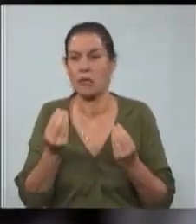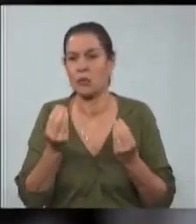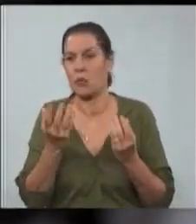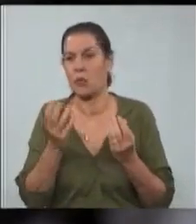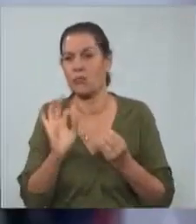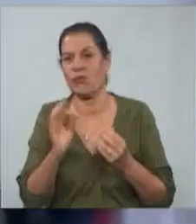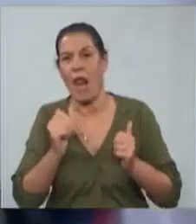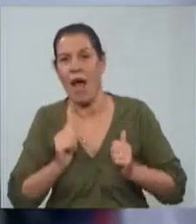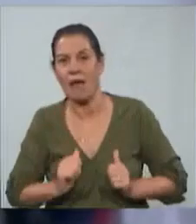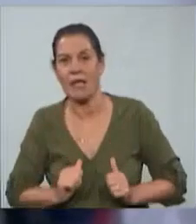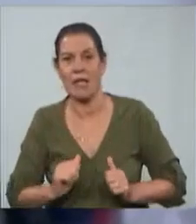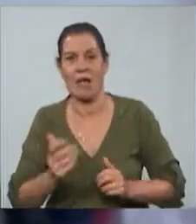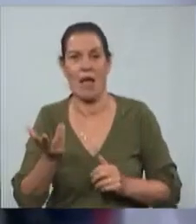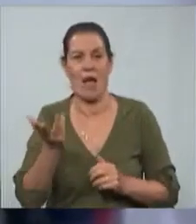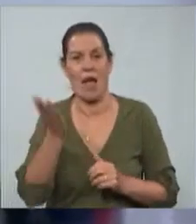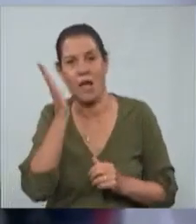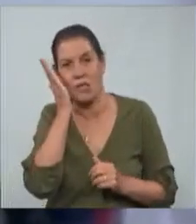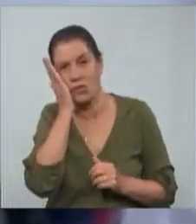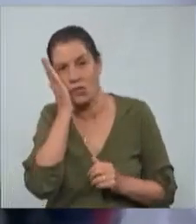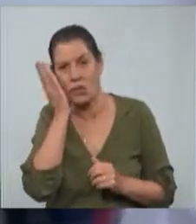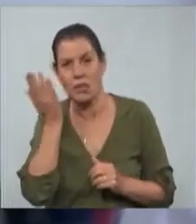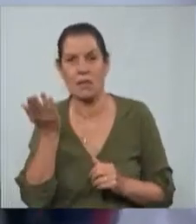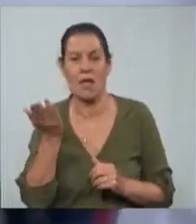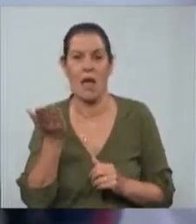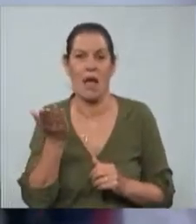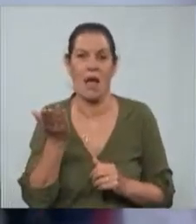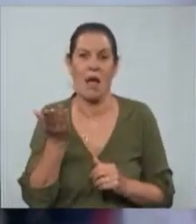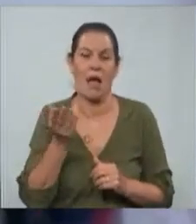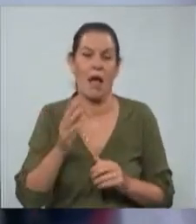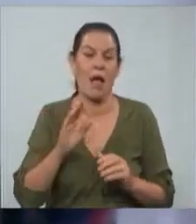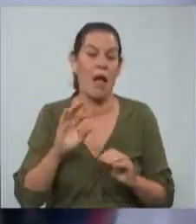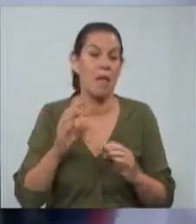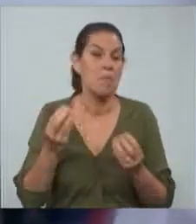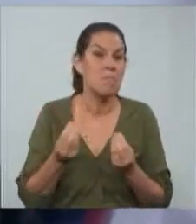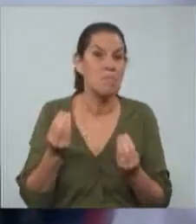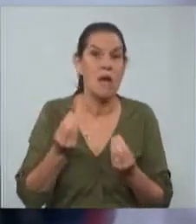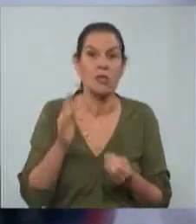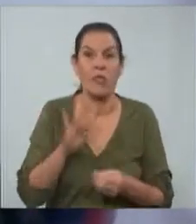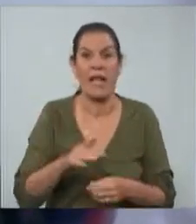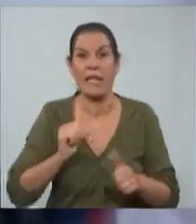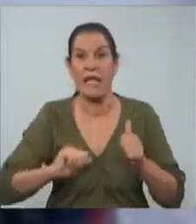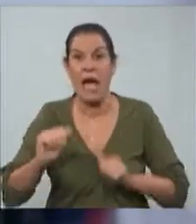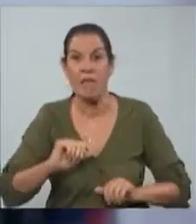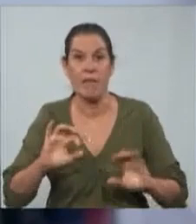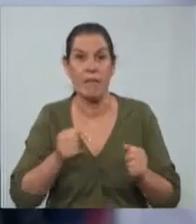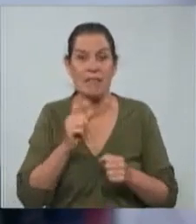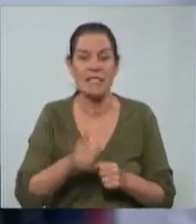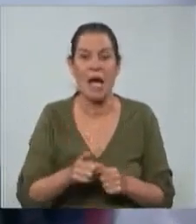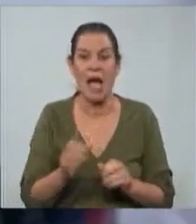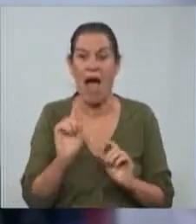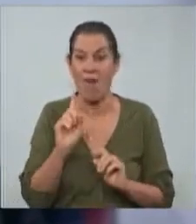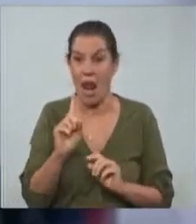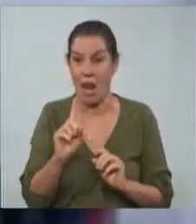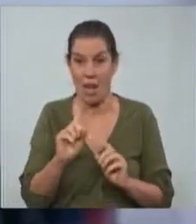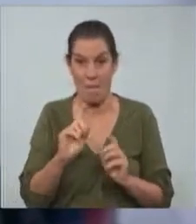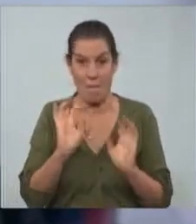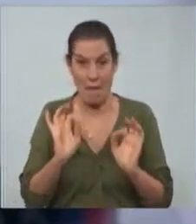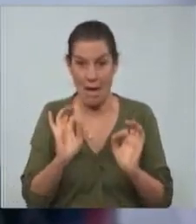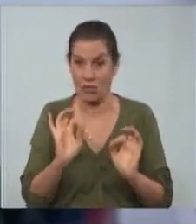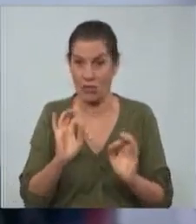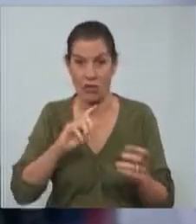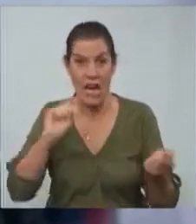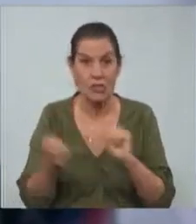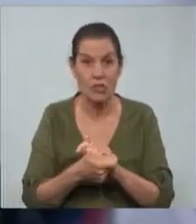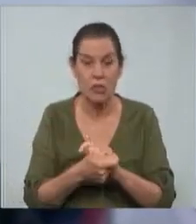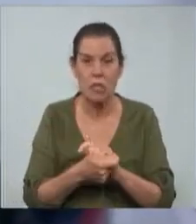משהו לשינה, נגד כאב אם צריך. לא יכולנו לשנות שום דבר שקורה ב-one-way ticket